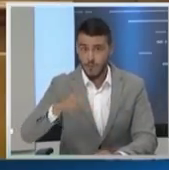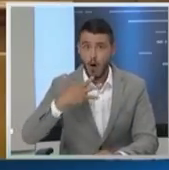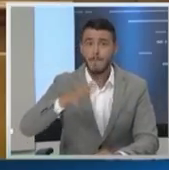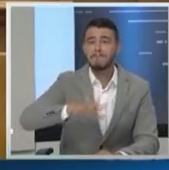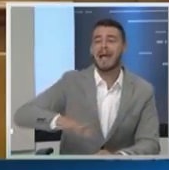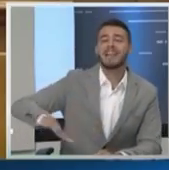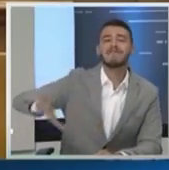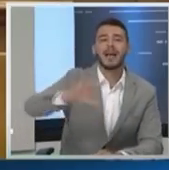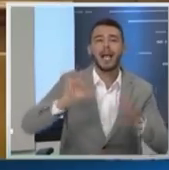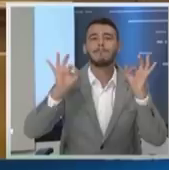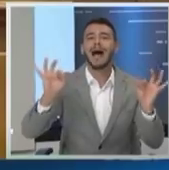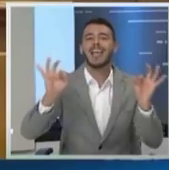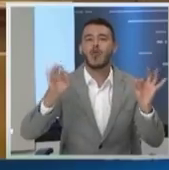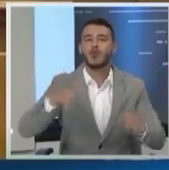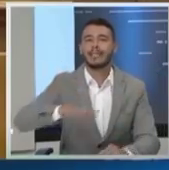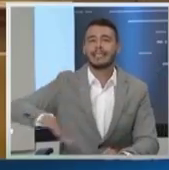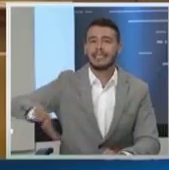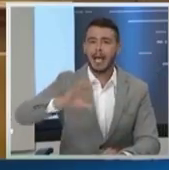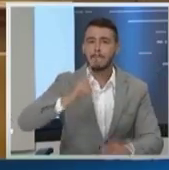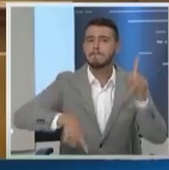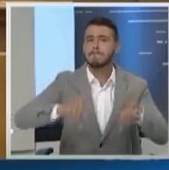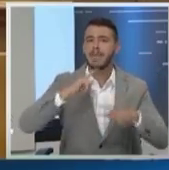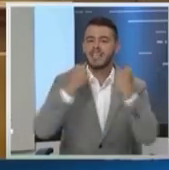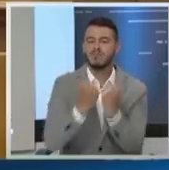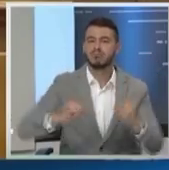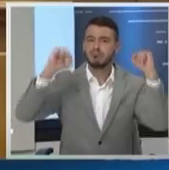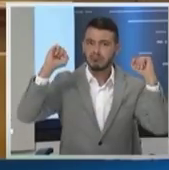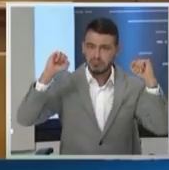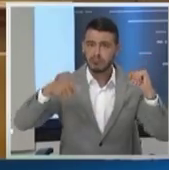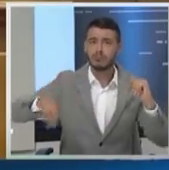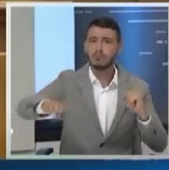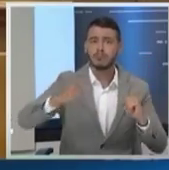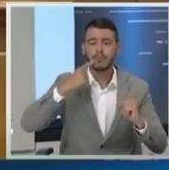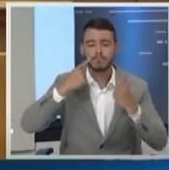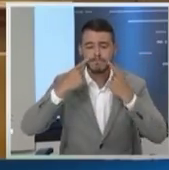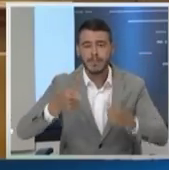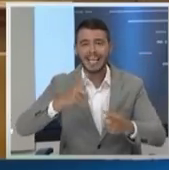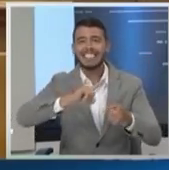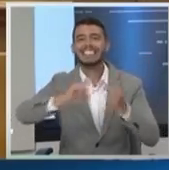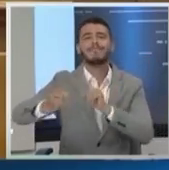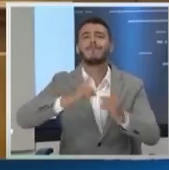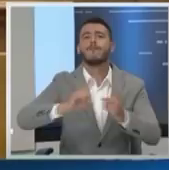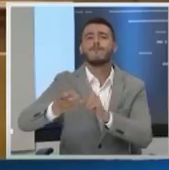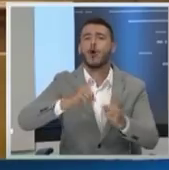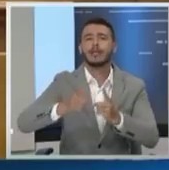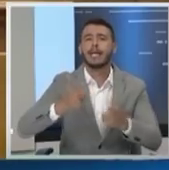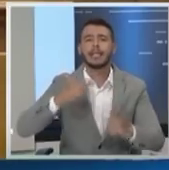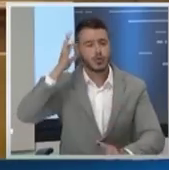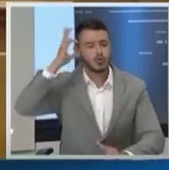Μακεδονία, όπου οι αυτονομιστικές δυνάμεις μπορούν να δουν τη συμφωνία ως πρόσκληση να